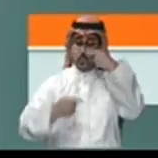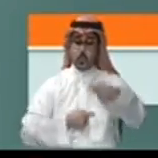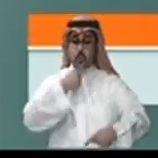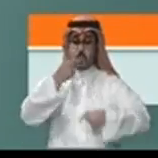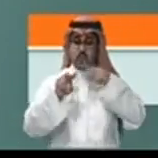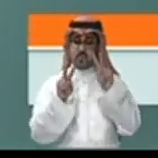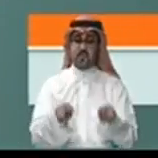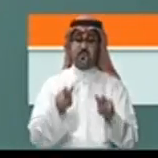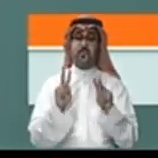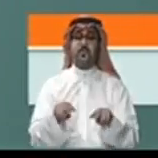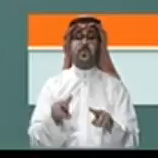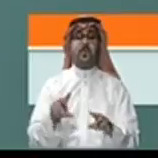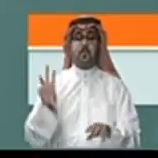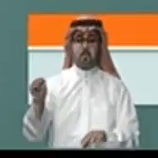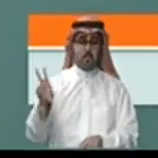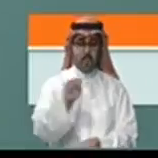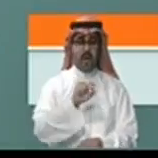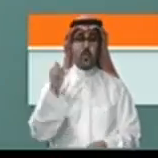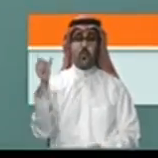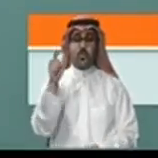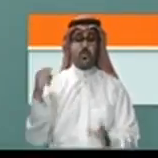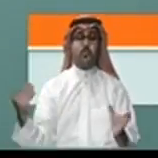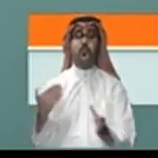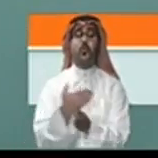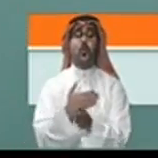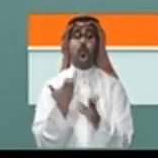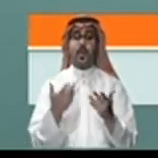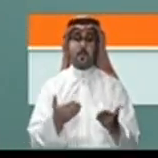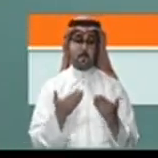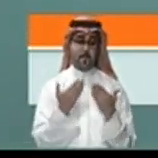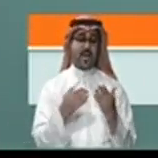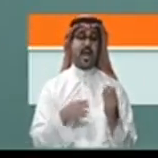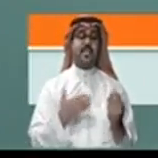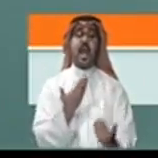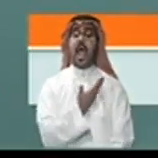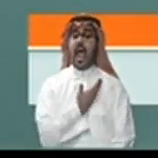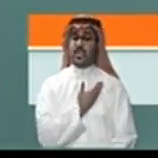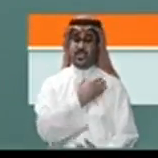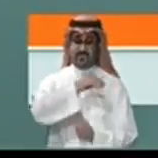لبعض المسلمين لأداء فرض الحج،